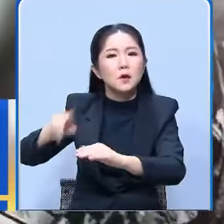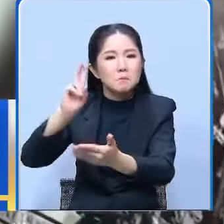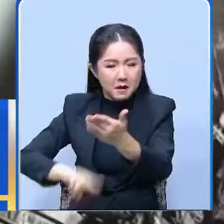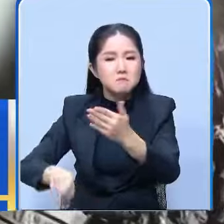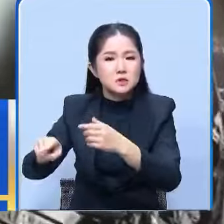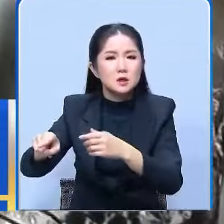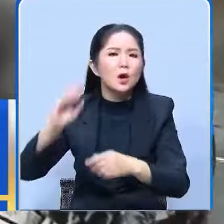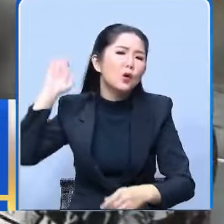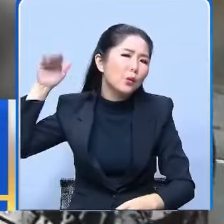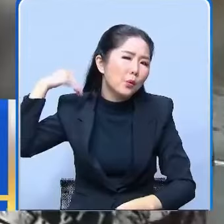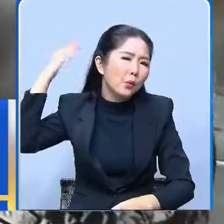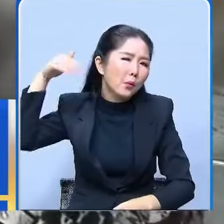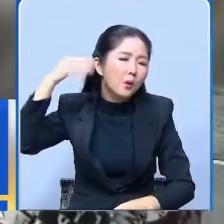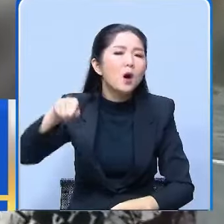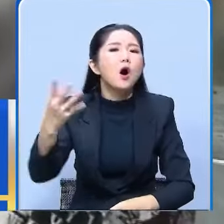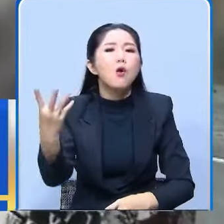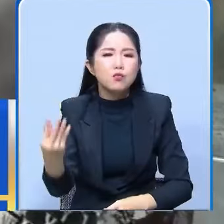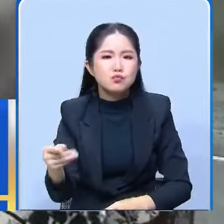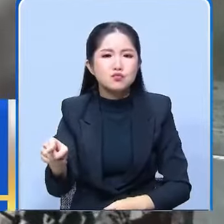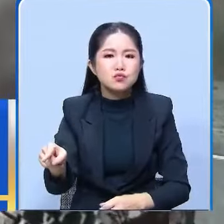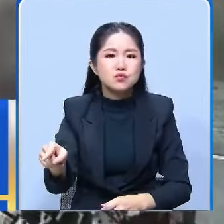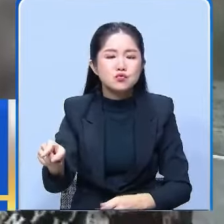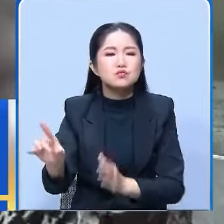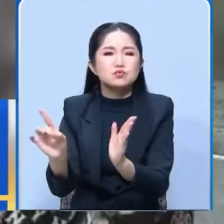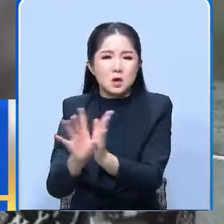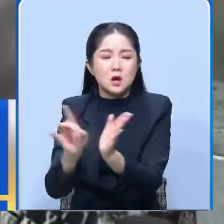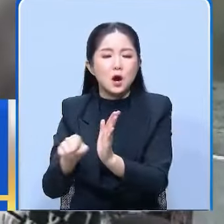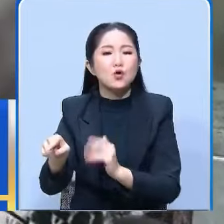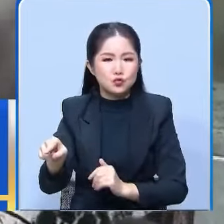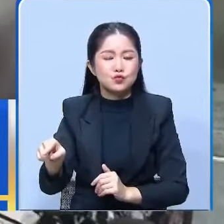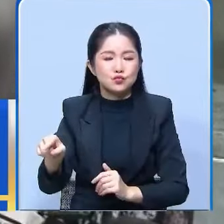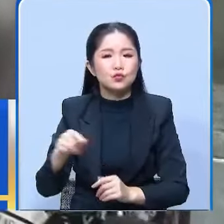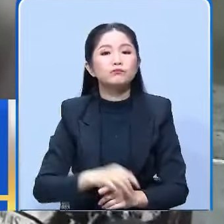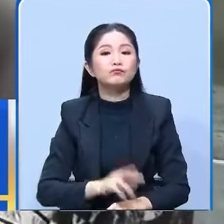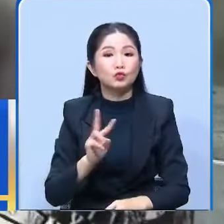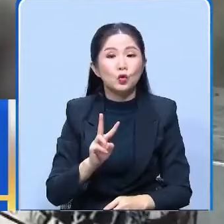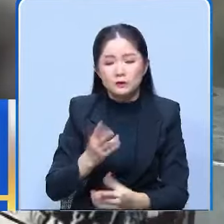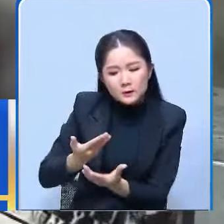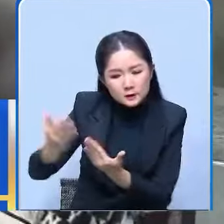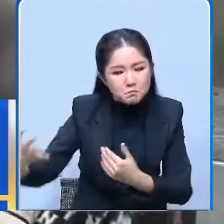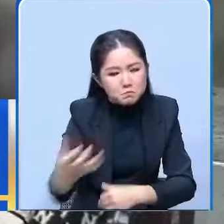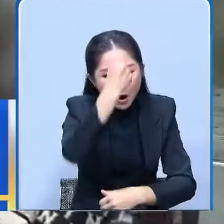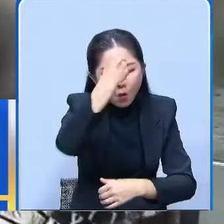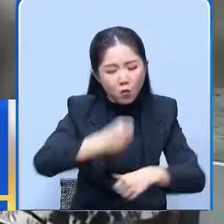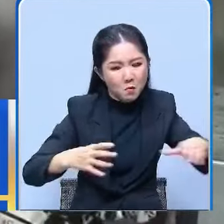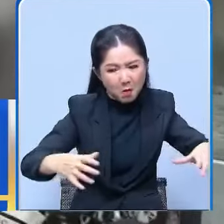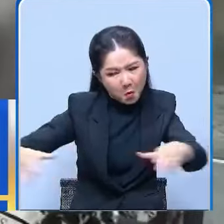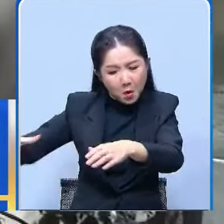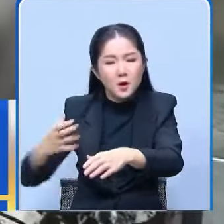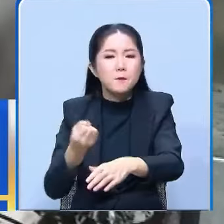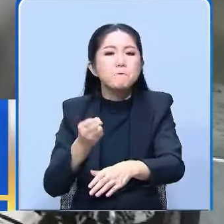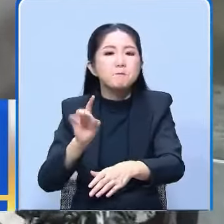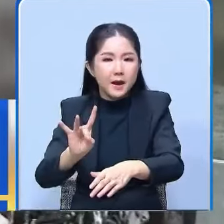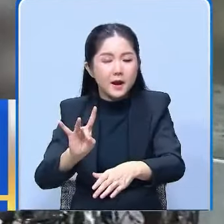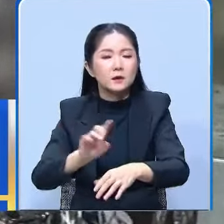เหลืออยู่ในโกดังจำนวนหนึ่งซึ่งก็เป็นล็อตสุดท้ายเนี่ยแหละค่ะที่ผู้ต้องหาเนี่ยเหมาไปทั้งหมด18แกลลอนหรือ